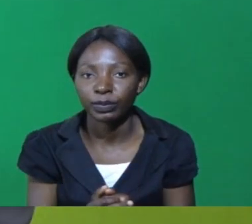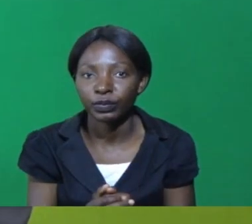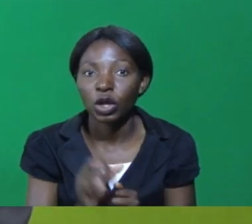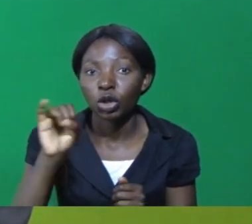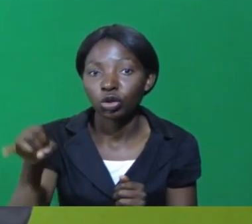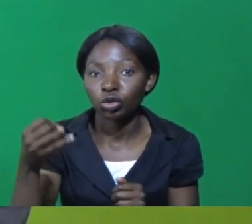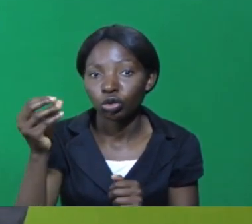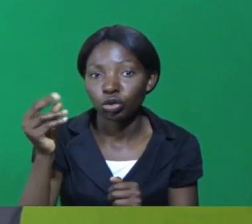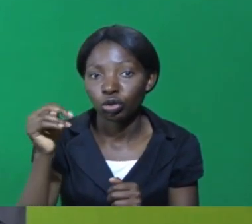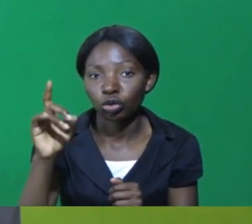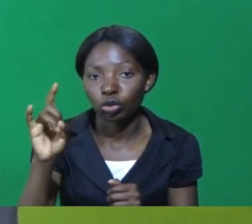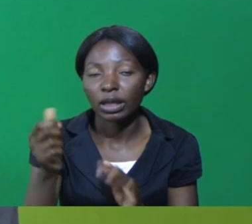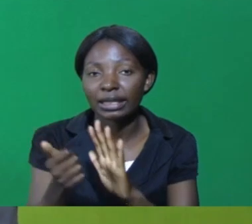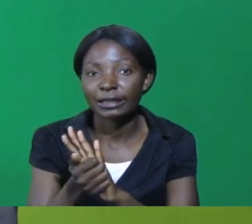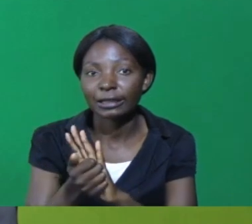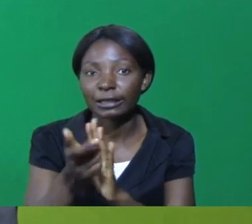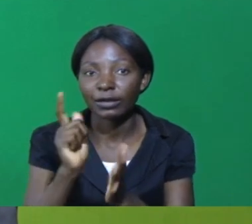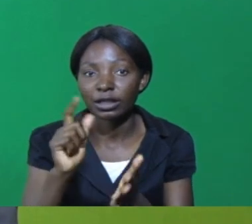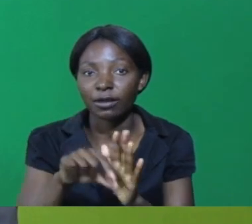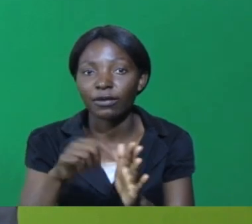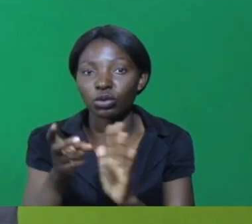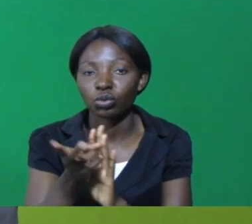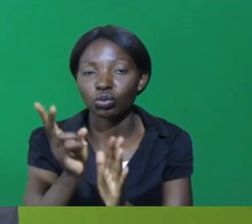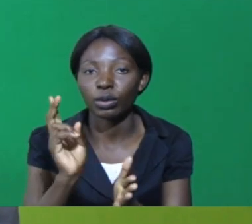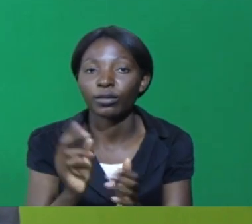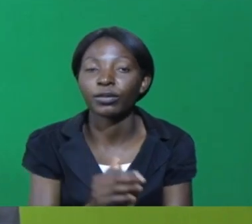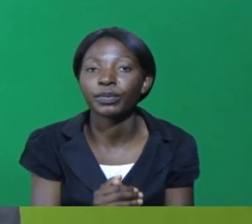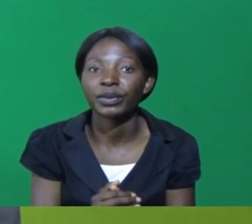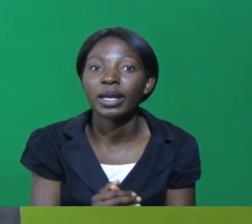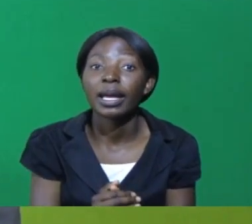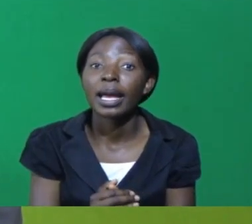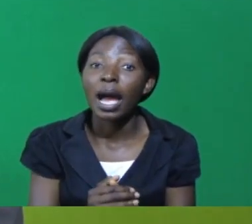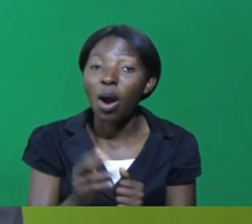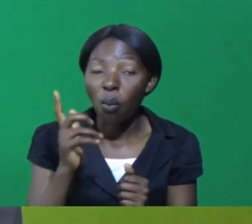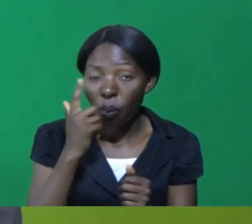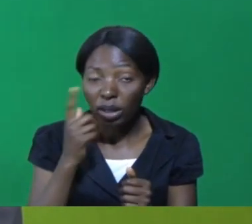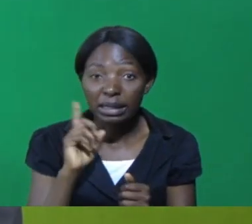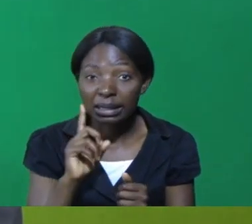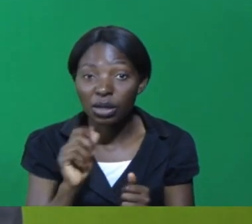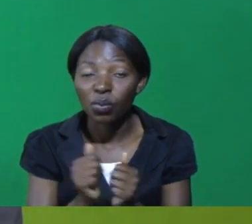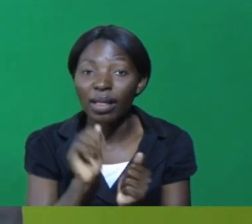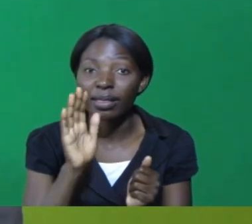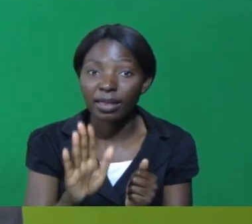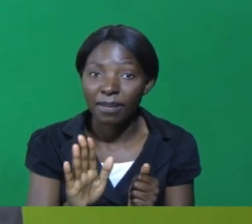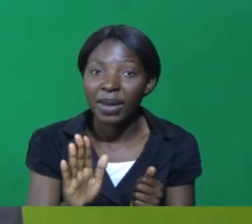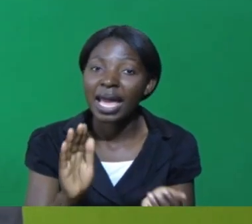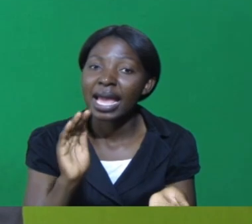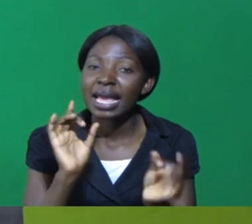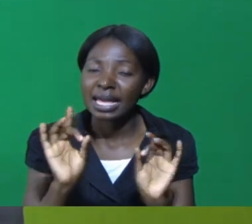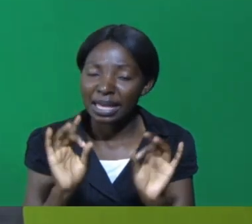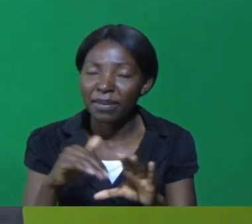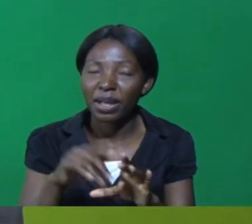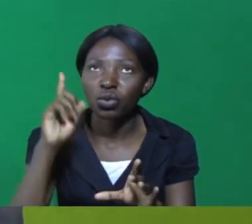12. verse ndeya 12. Iri kuti kudii? Ndichiri navo, ini